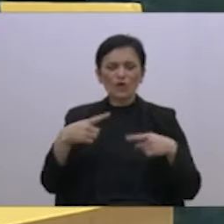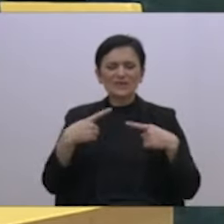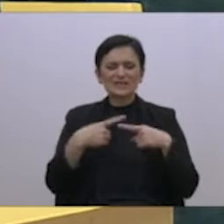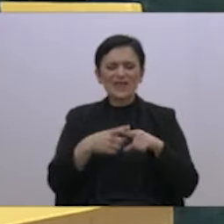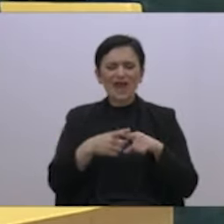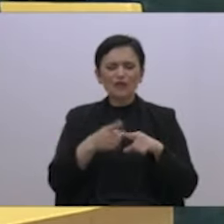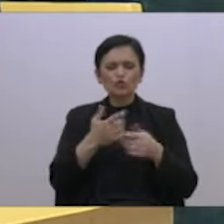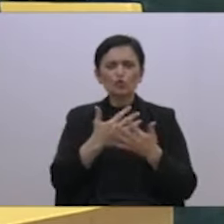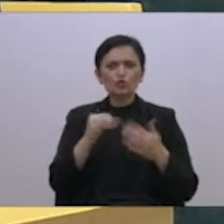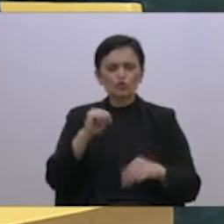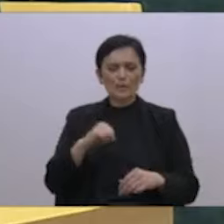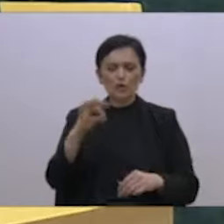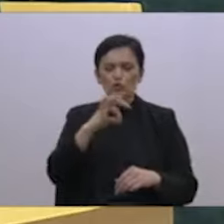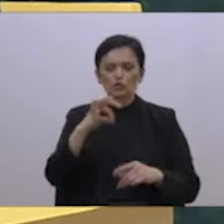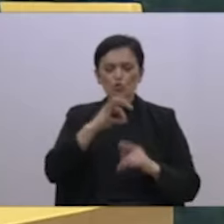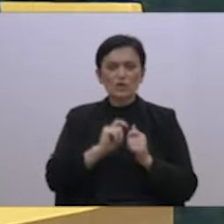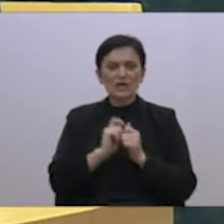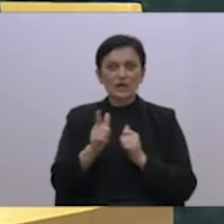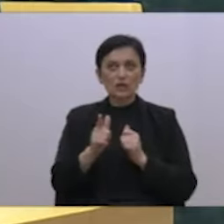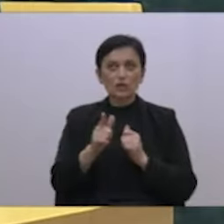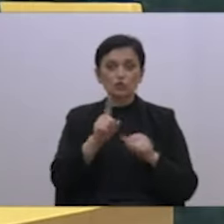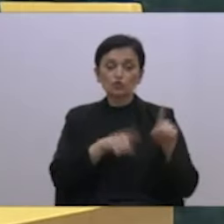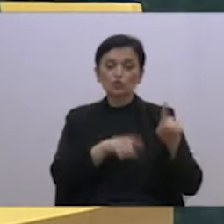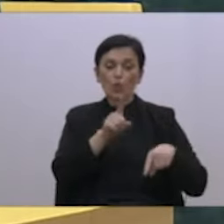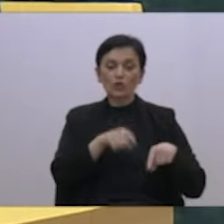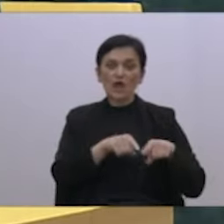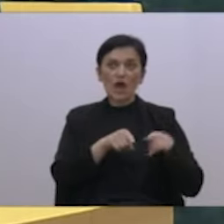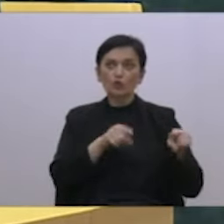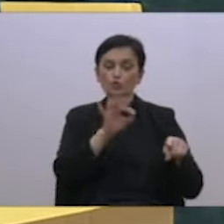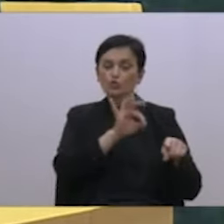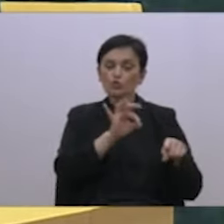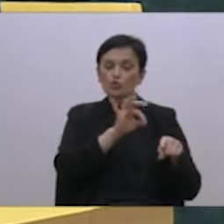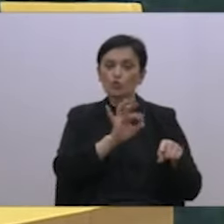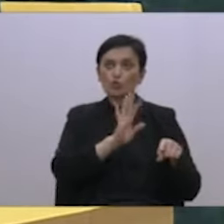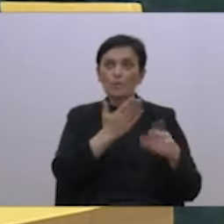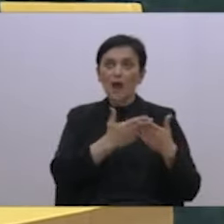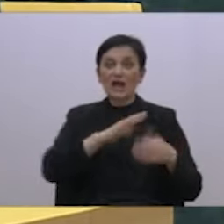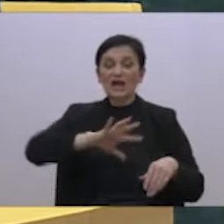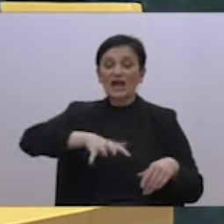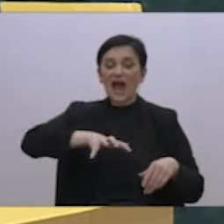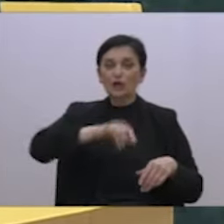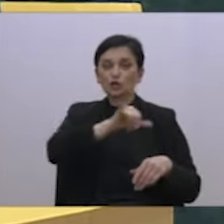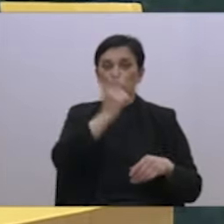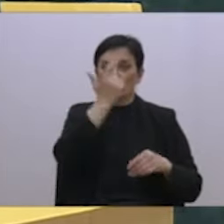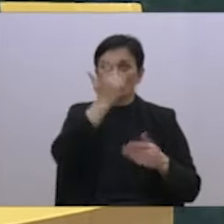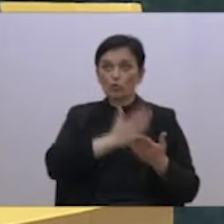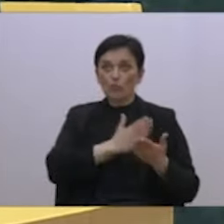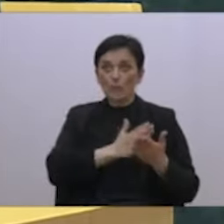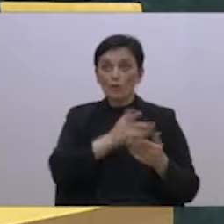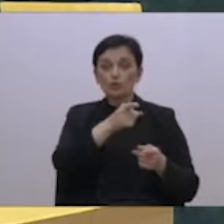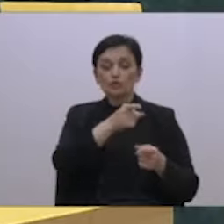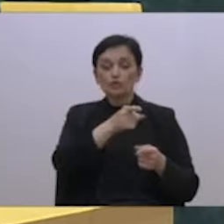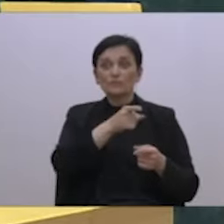საქონელი შეიძლება ნულოვანი გადასახადი იყოს ზოგიერთი შეიძლება არ იყოს ნულოვანი მაგალითად თუ კაზინოს ფლობ თუ